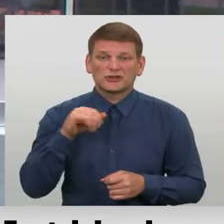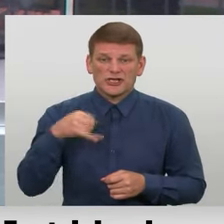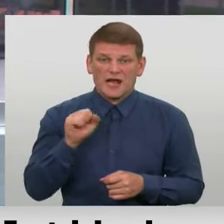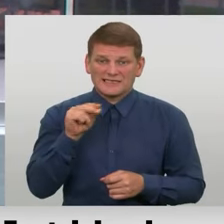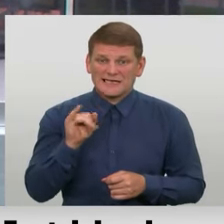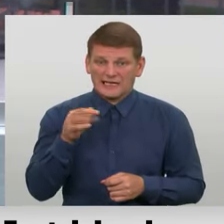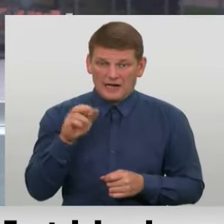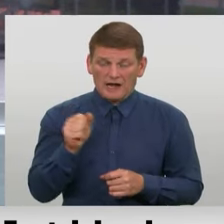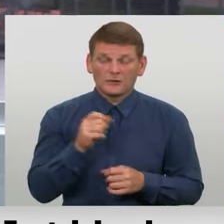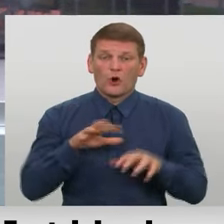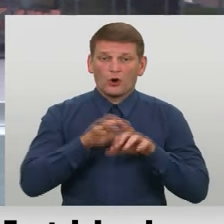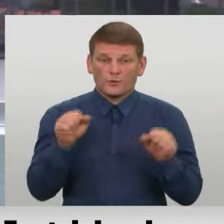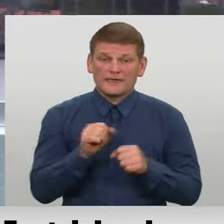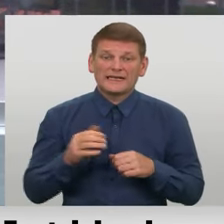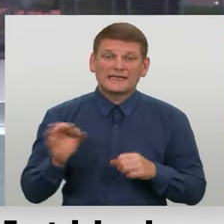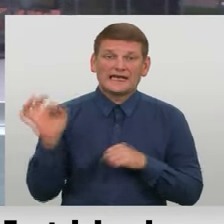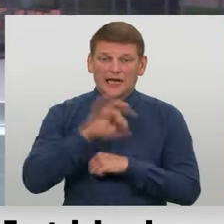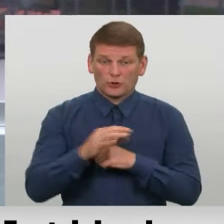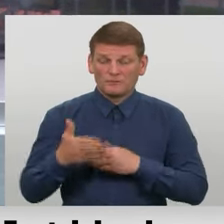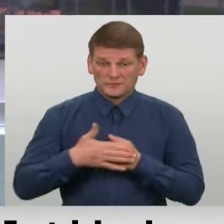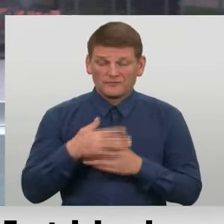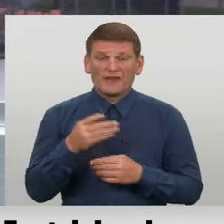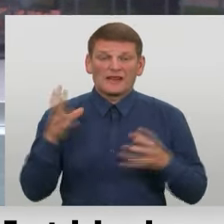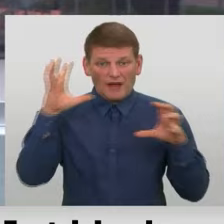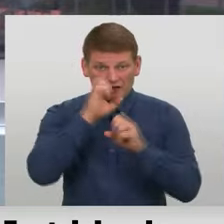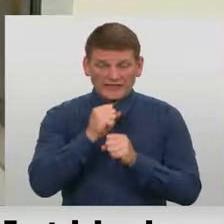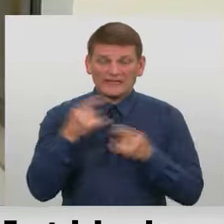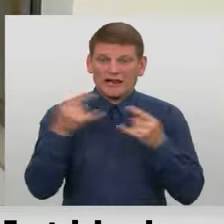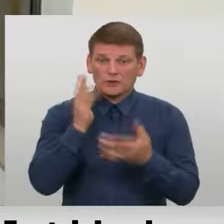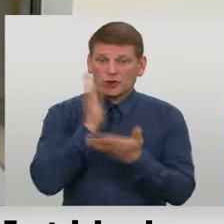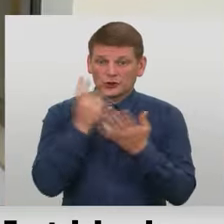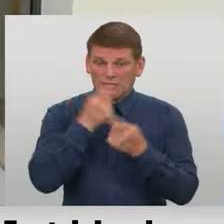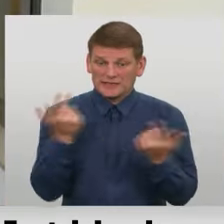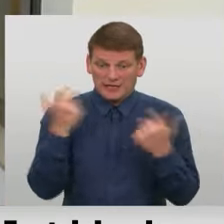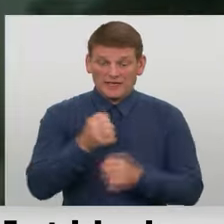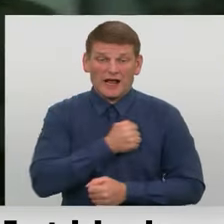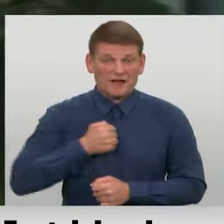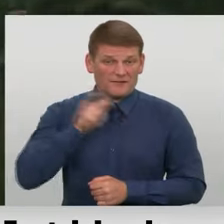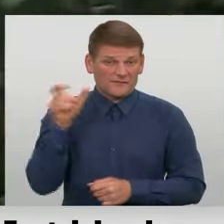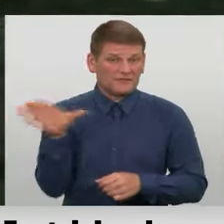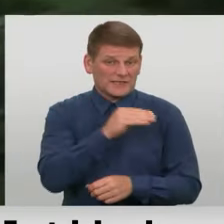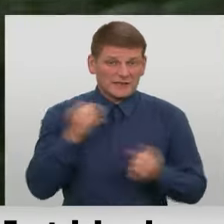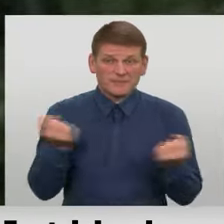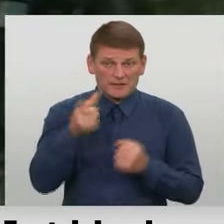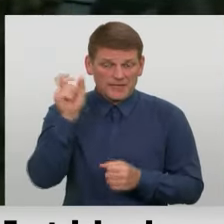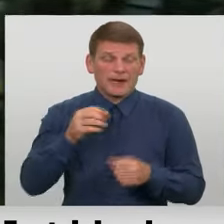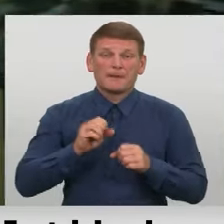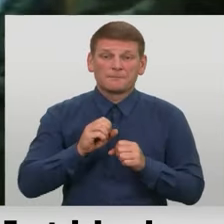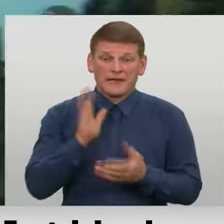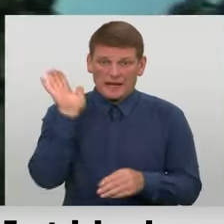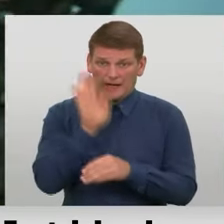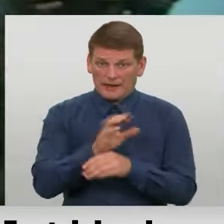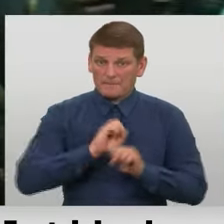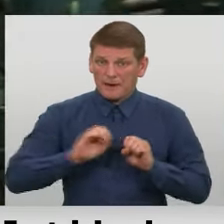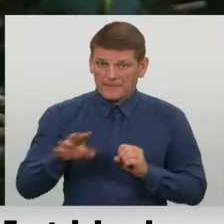rietumkrastā. Tas noticis naktī televīzijas tiešraides laikā. Karavīri visiem darbiniekiem lika pamest biroja telpas, kā arī